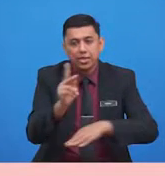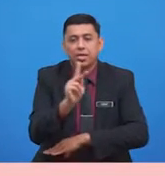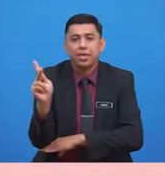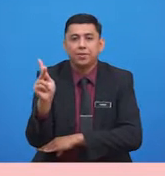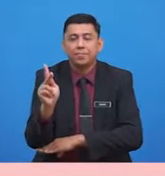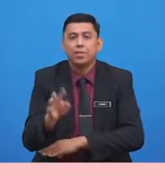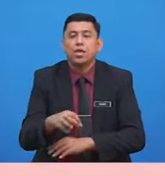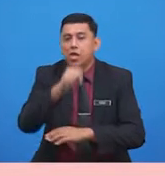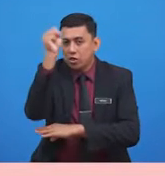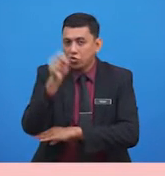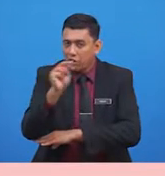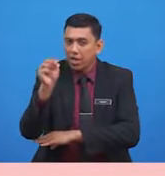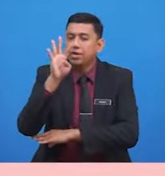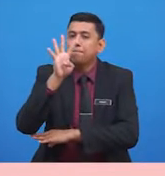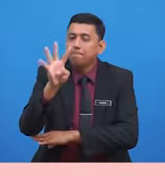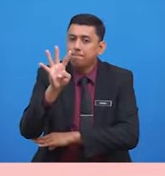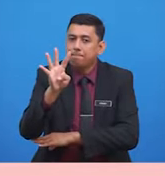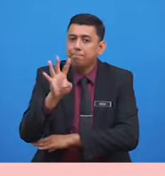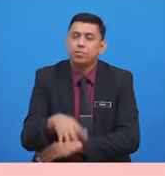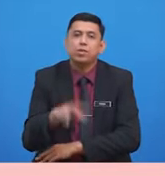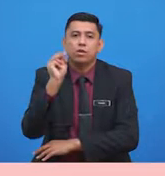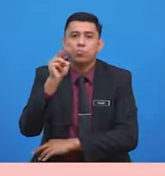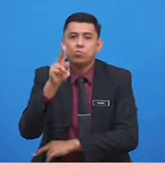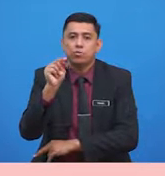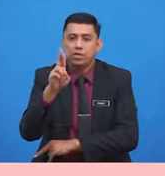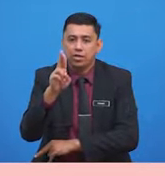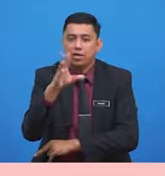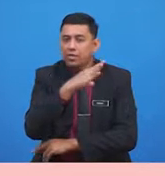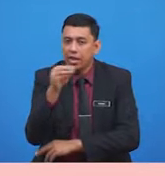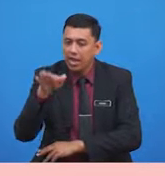Soalan 4. Munir dan adiknya,